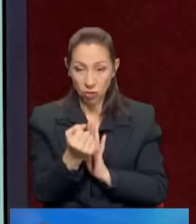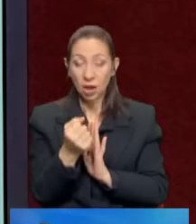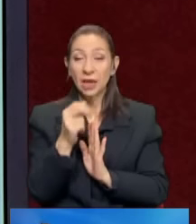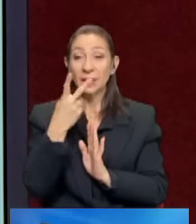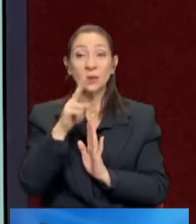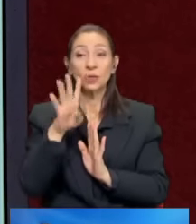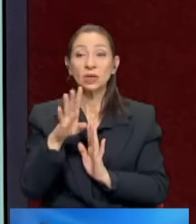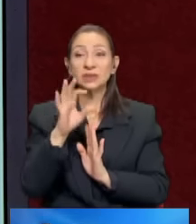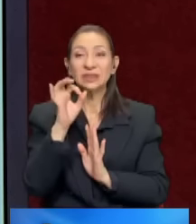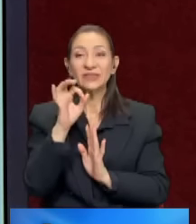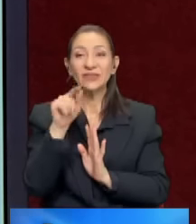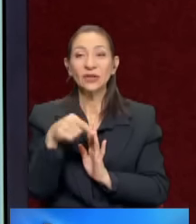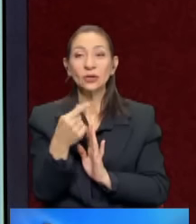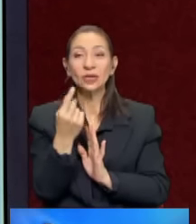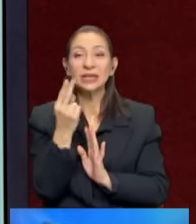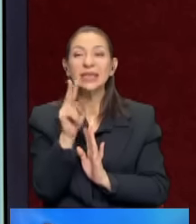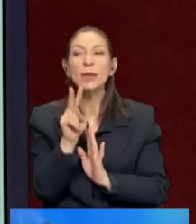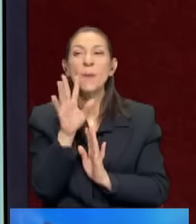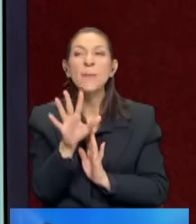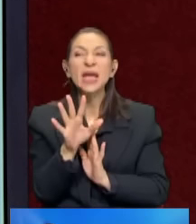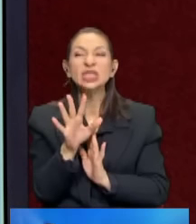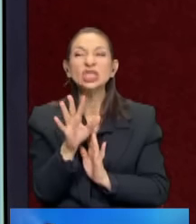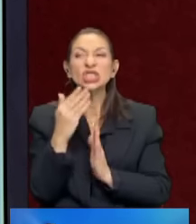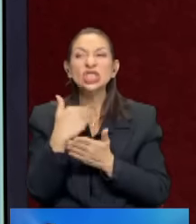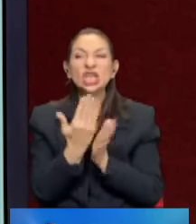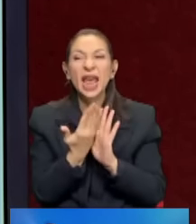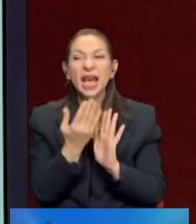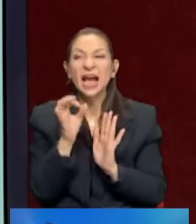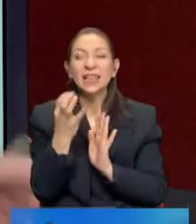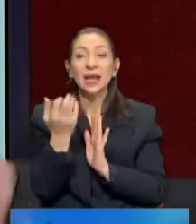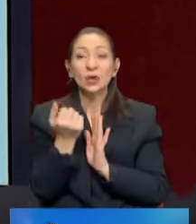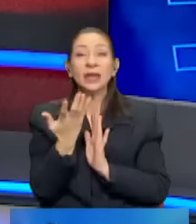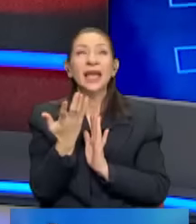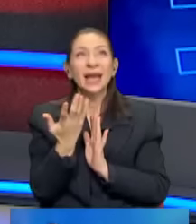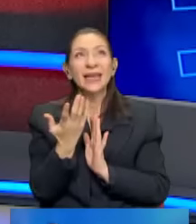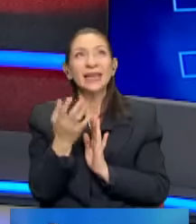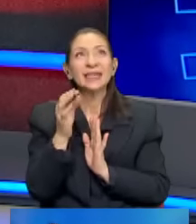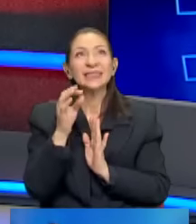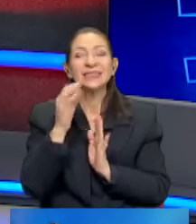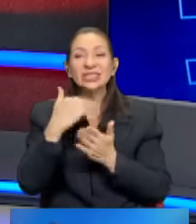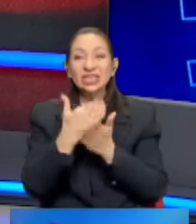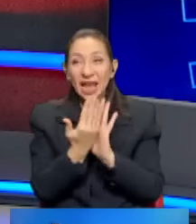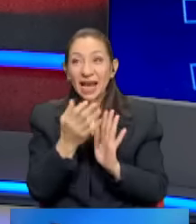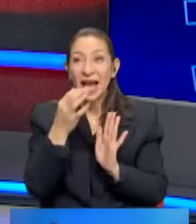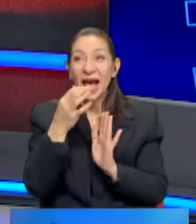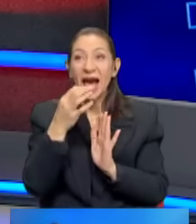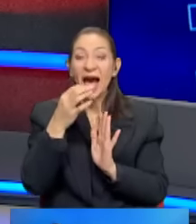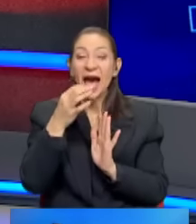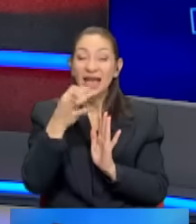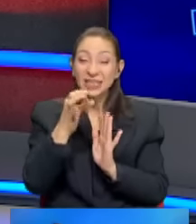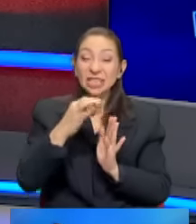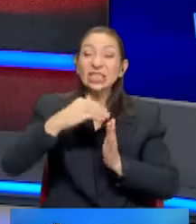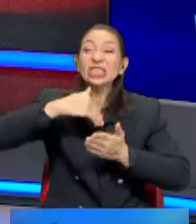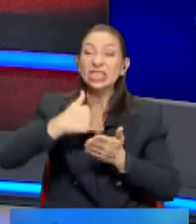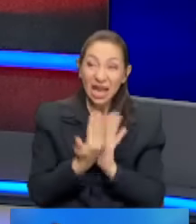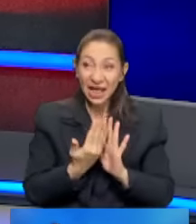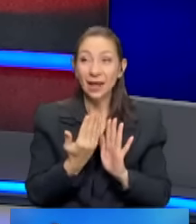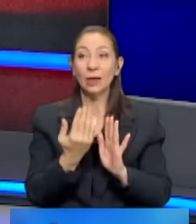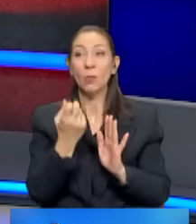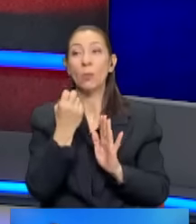yalnızca 0,25 çeyrek altın alınabiliyor yani çeyrek altının çeyreğini anca